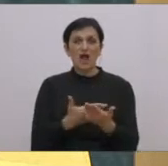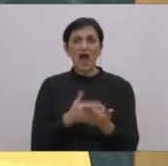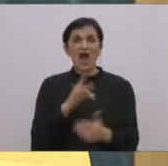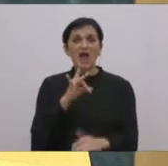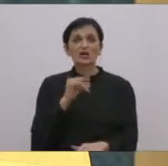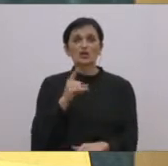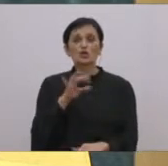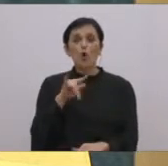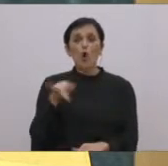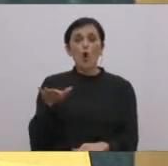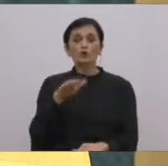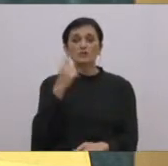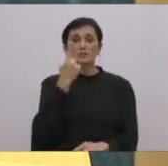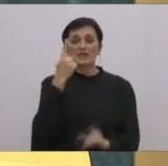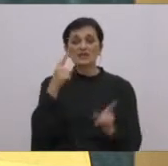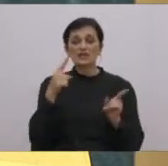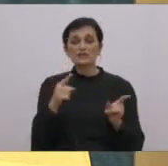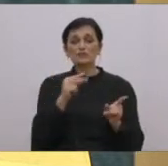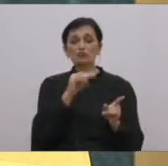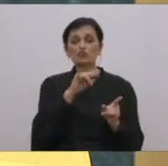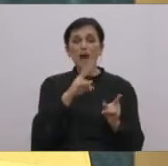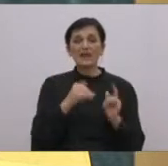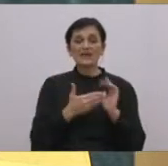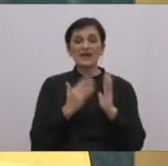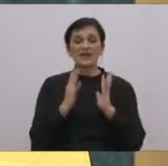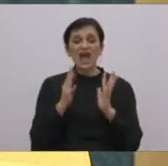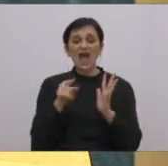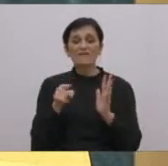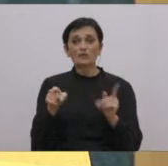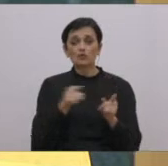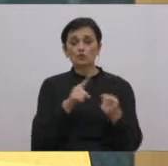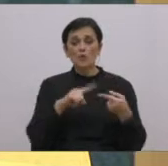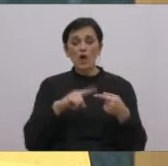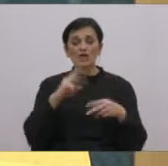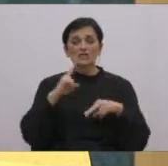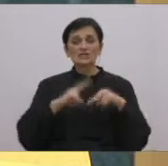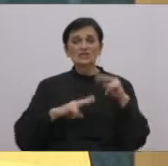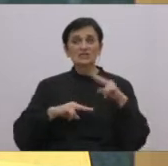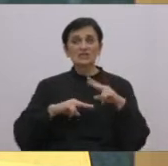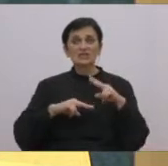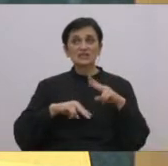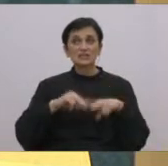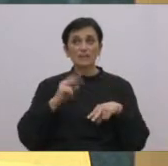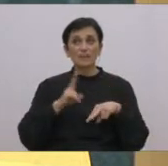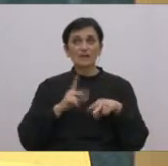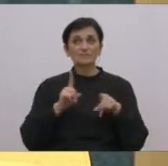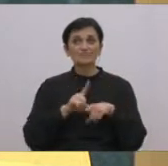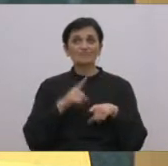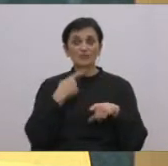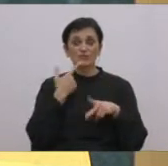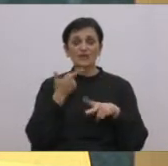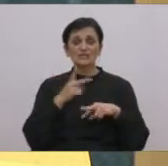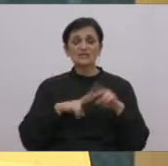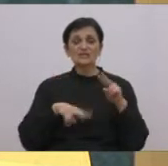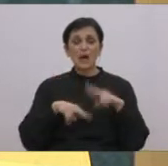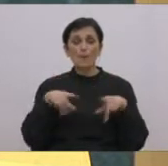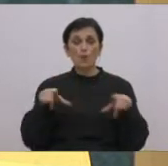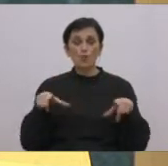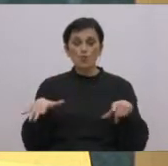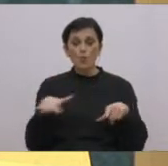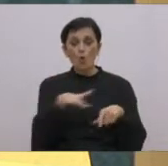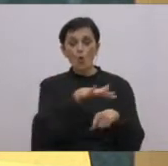rikotis pirveli monakveti, chumateleti khevis monakveti, sheizleba itkos rom samshenevlo, ase vtkat, samshenevlo muedanze